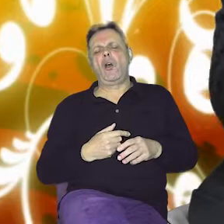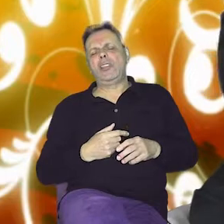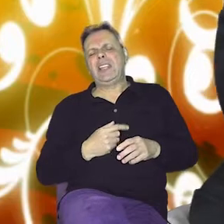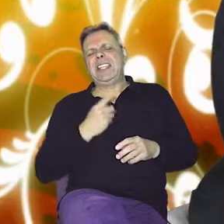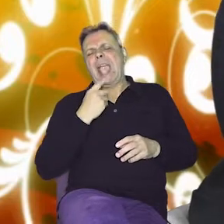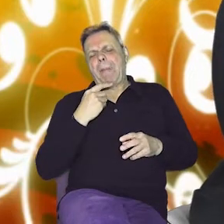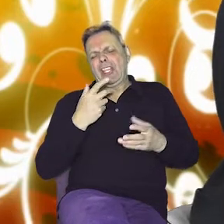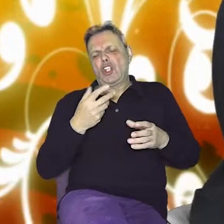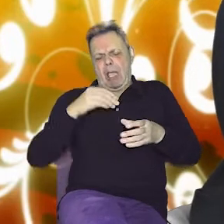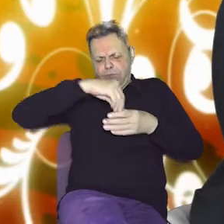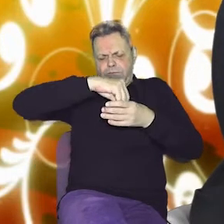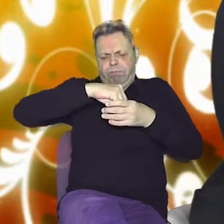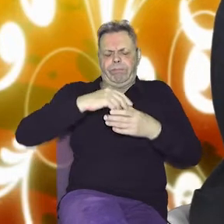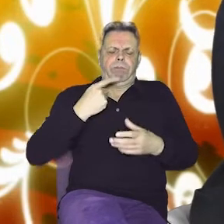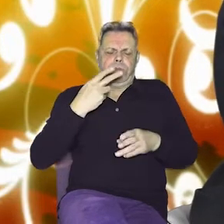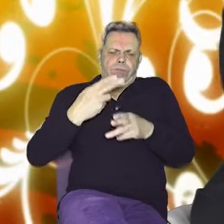mikroangiopatija.